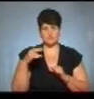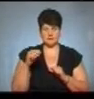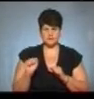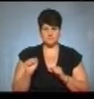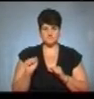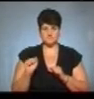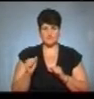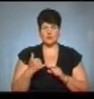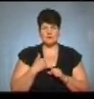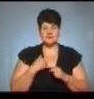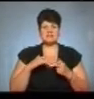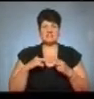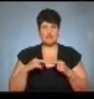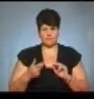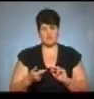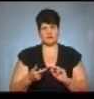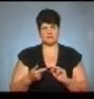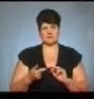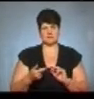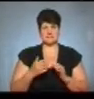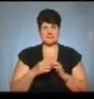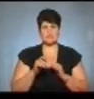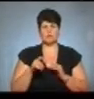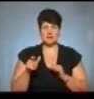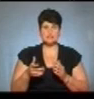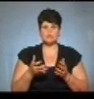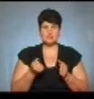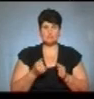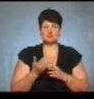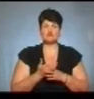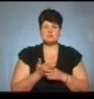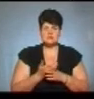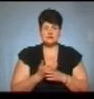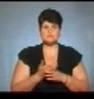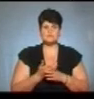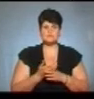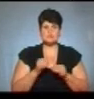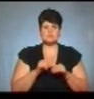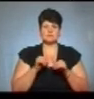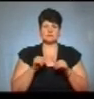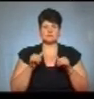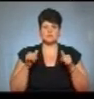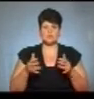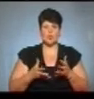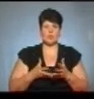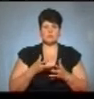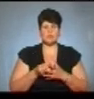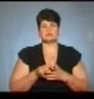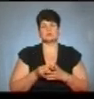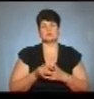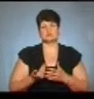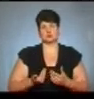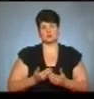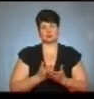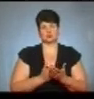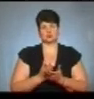облдержадміністрації, в нас навпаки, серед людей, які отримують субсидії, зросла оплата за житлово-комунальні